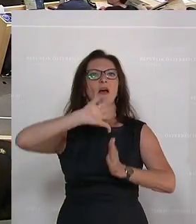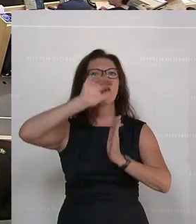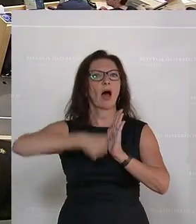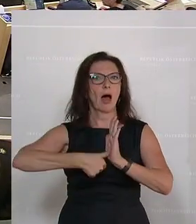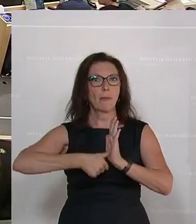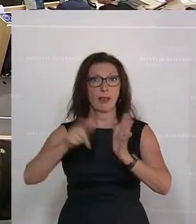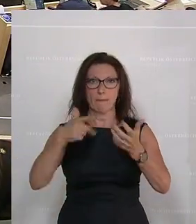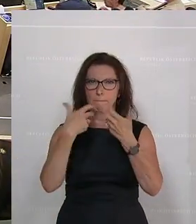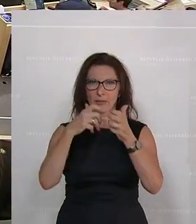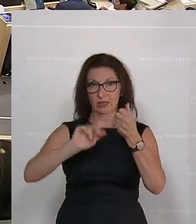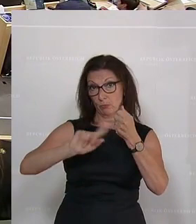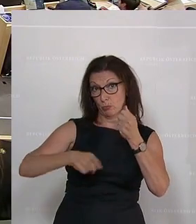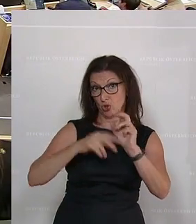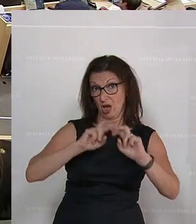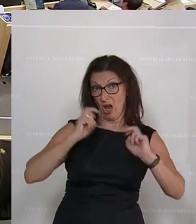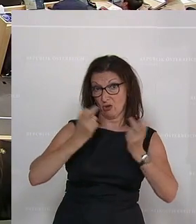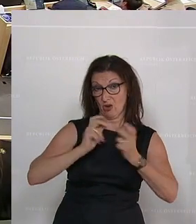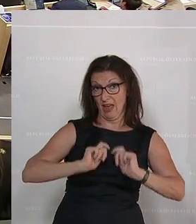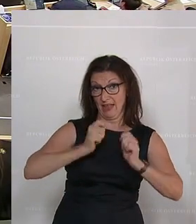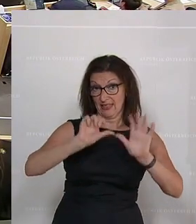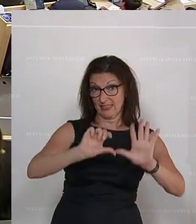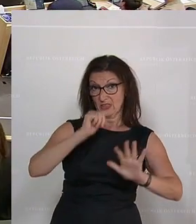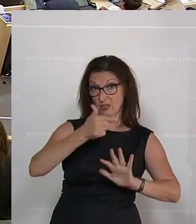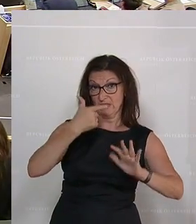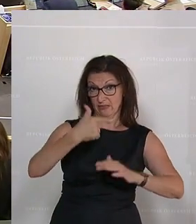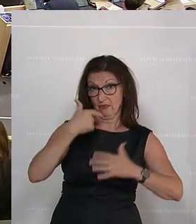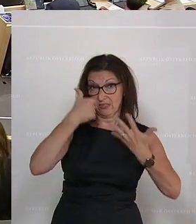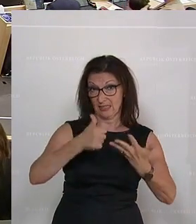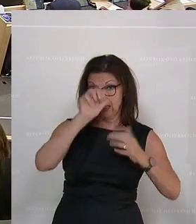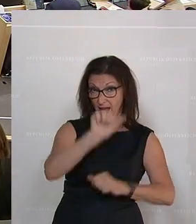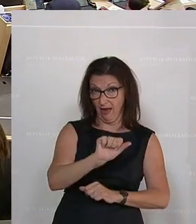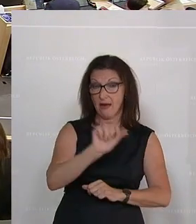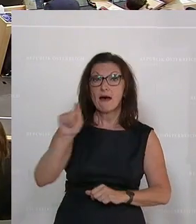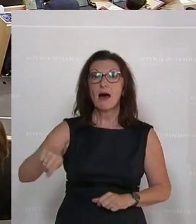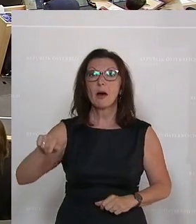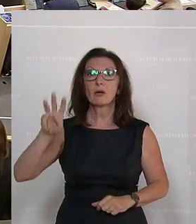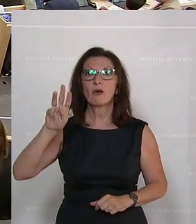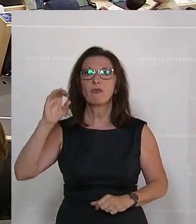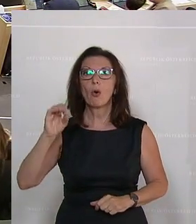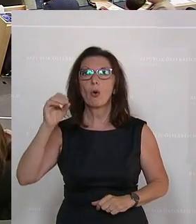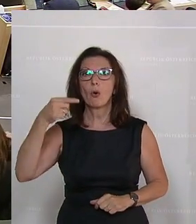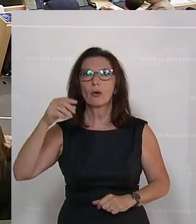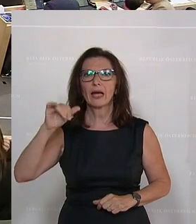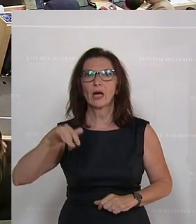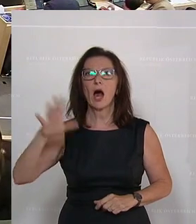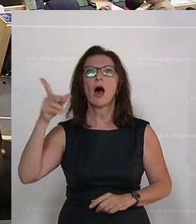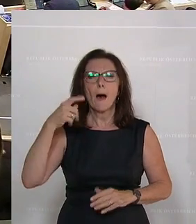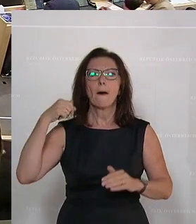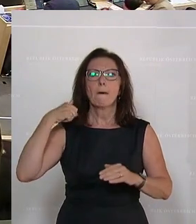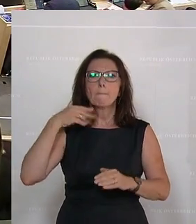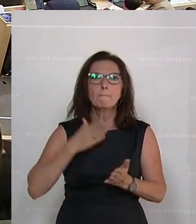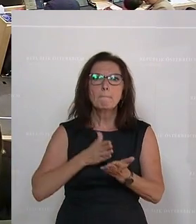der kalten progression wird erst später beschlossen dann müssen noch einige